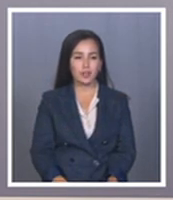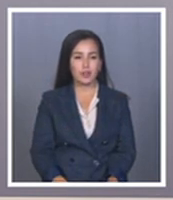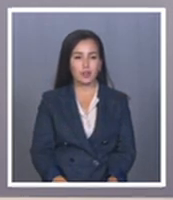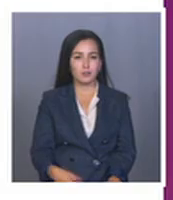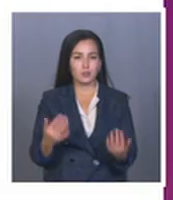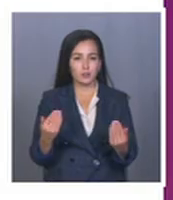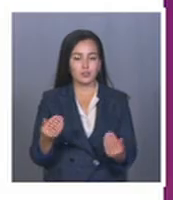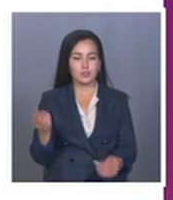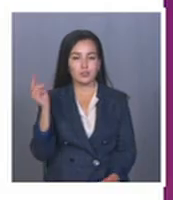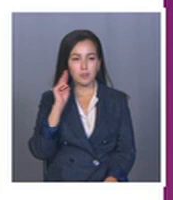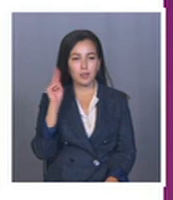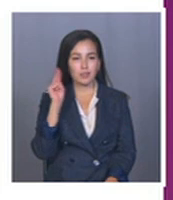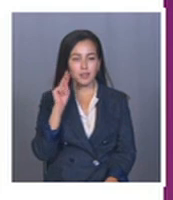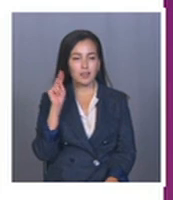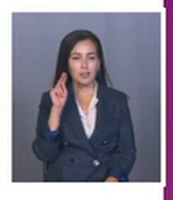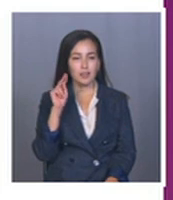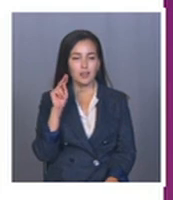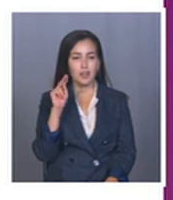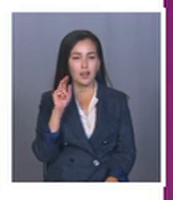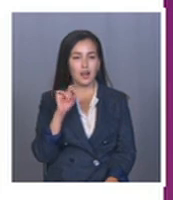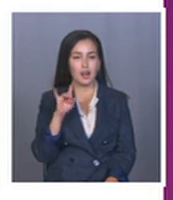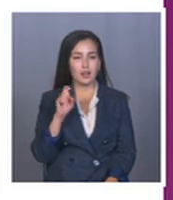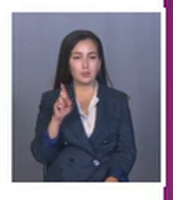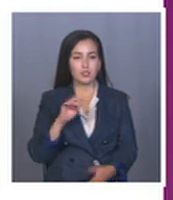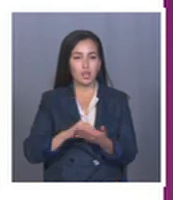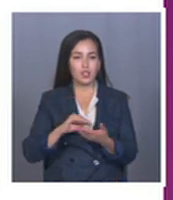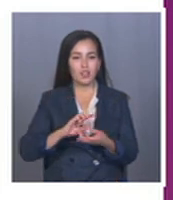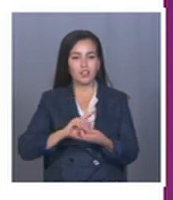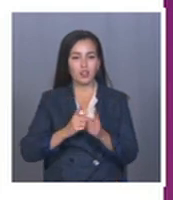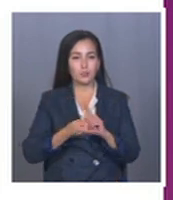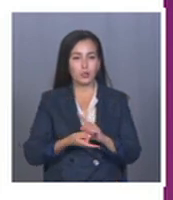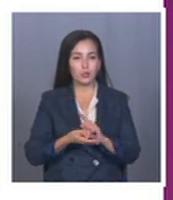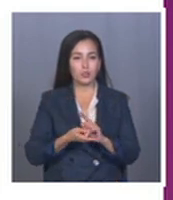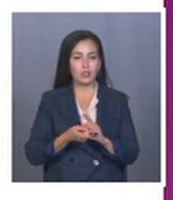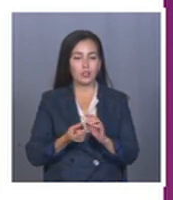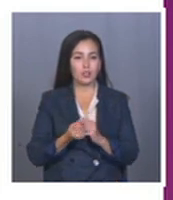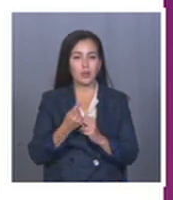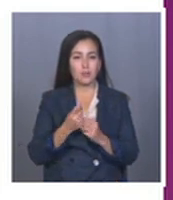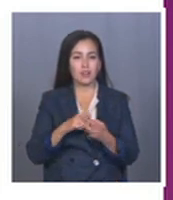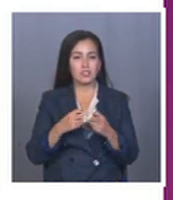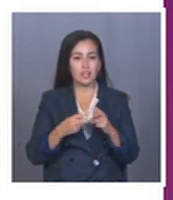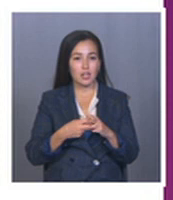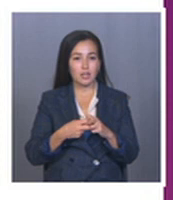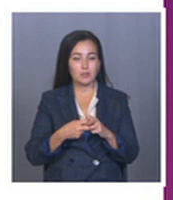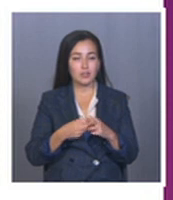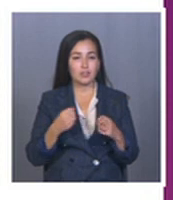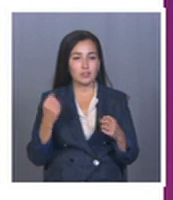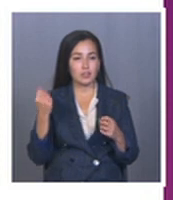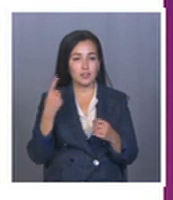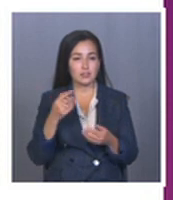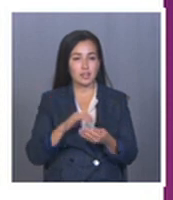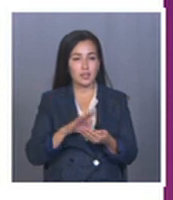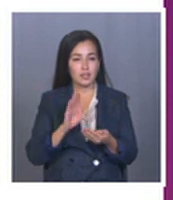Бүгінгі сабақта араб жазу реформалауға түрткі болған мәселелермен танысасыз,